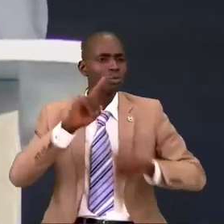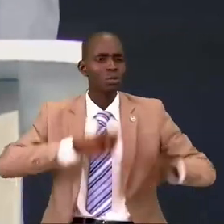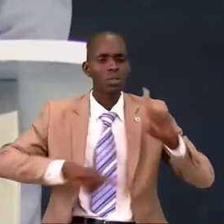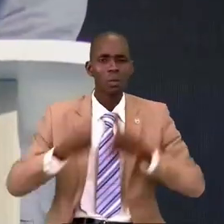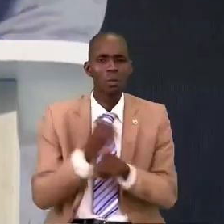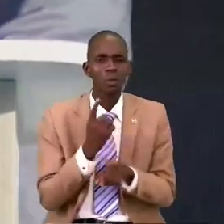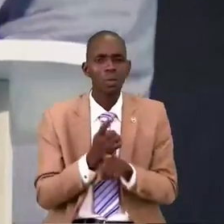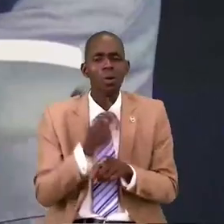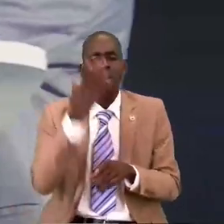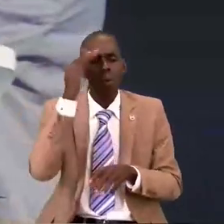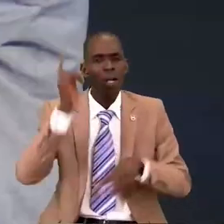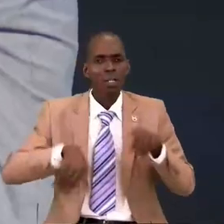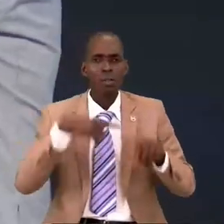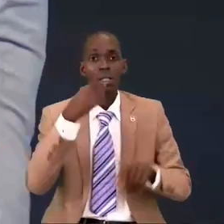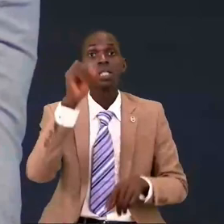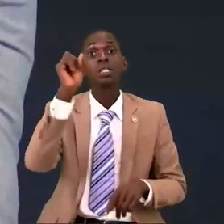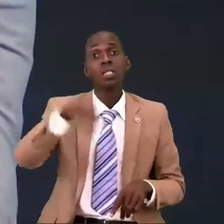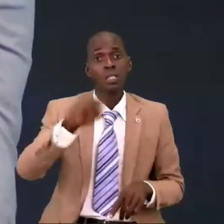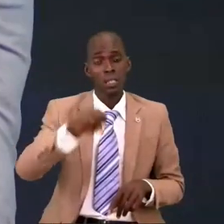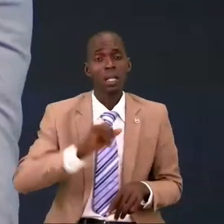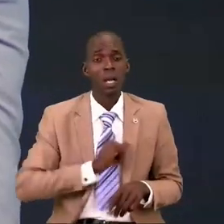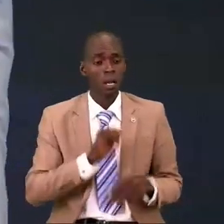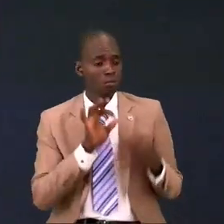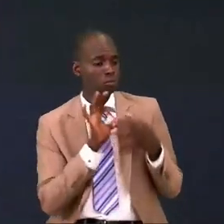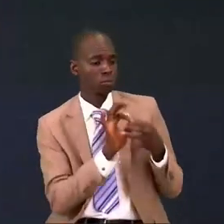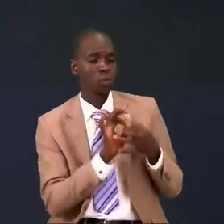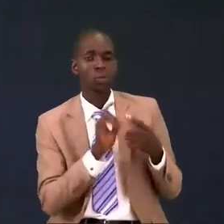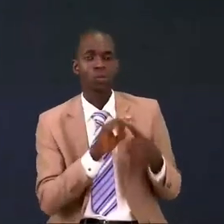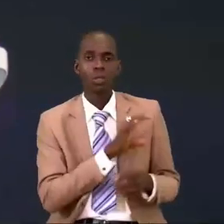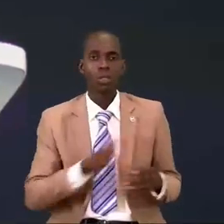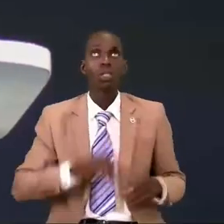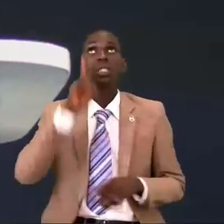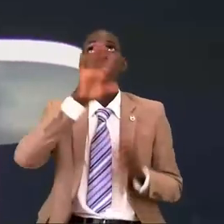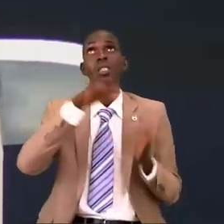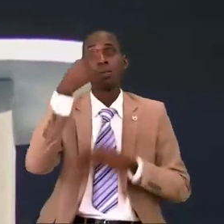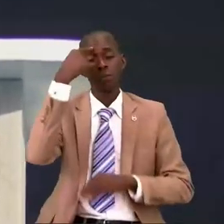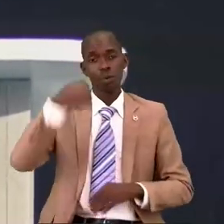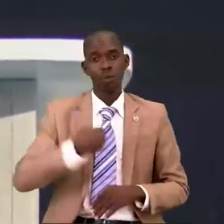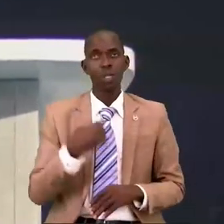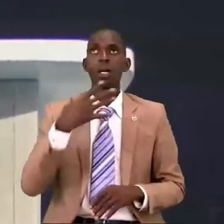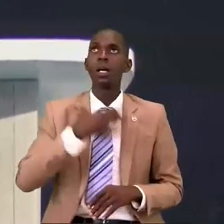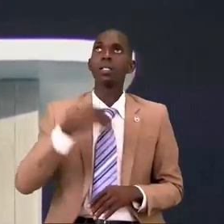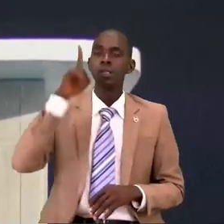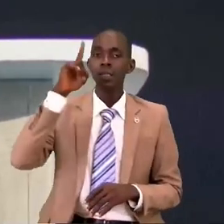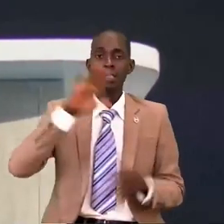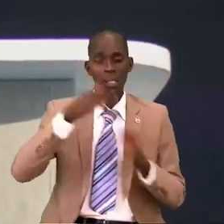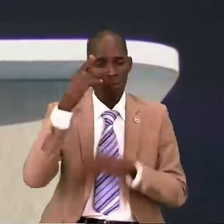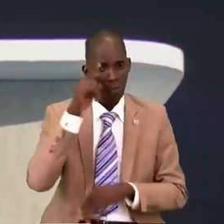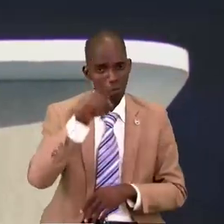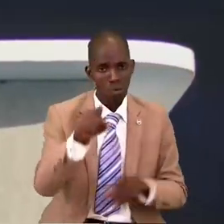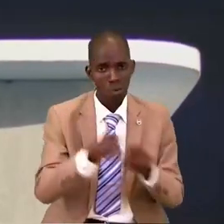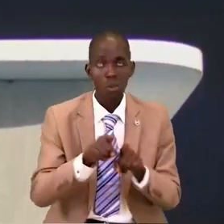moi. Et il est mort pour toi aussi. Il m'a sauvé. Et il va te sauver également. Le Seigneur